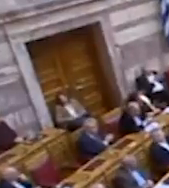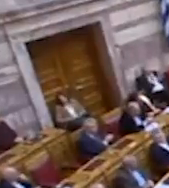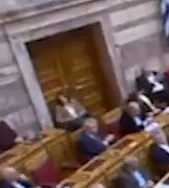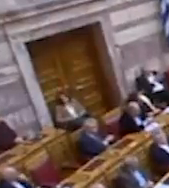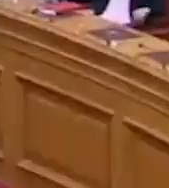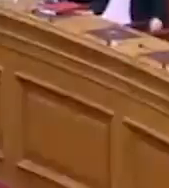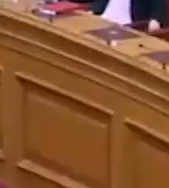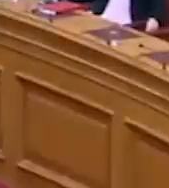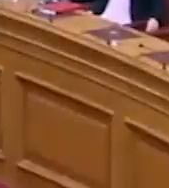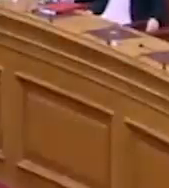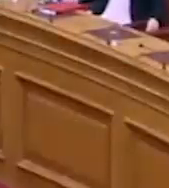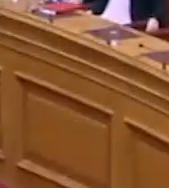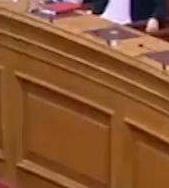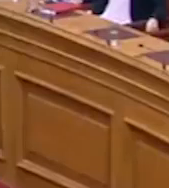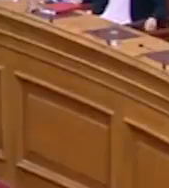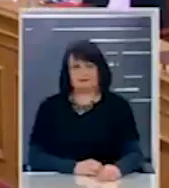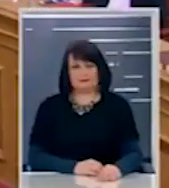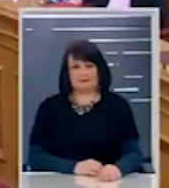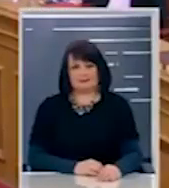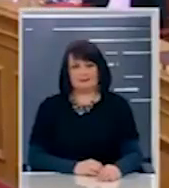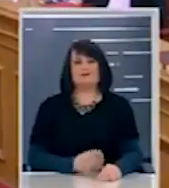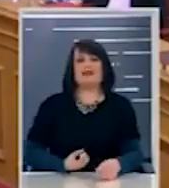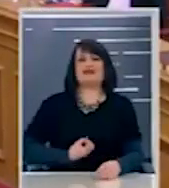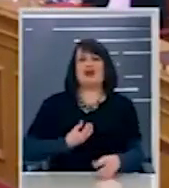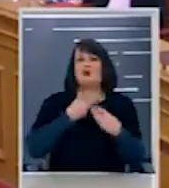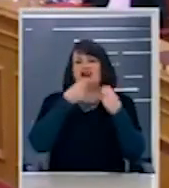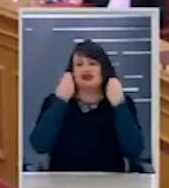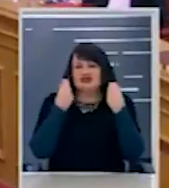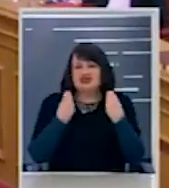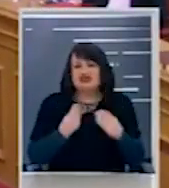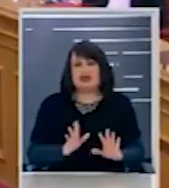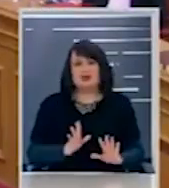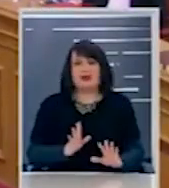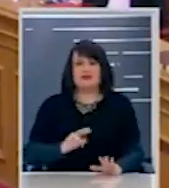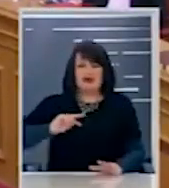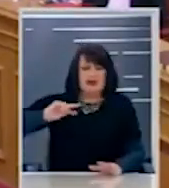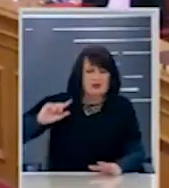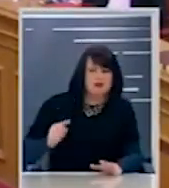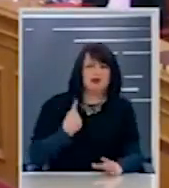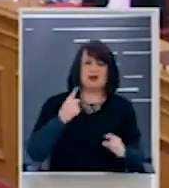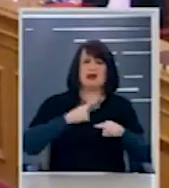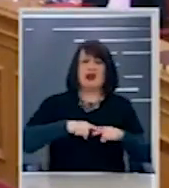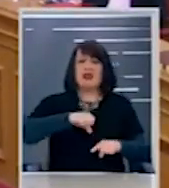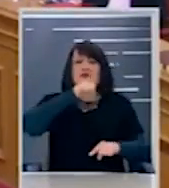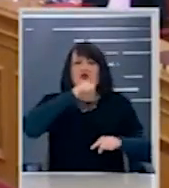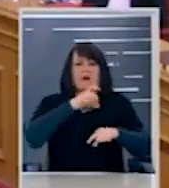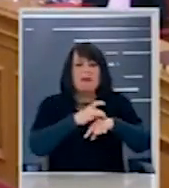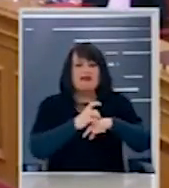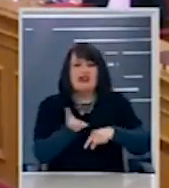Και αισθάνομαι ντροπή, διότι στο τέλος της ημέρας είναι μια στάση αντιπατριωτική. Προσέχω τις λέξεις